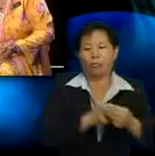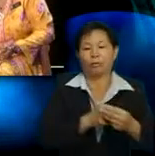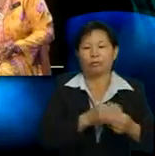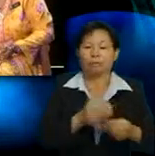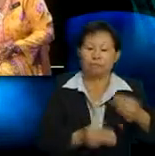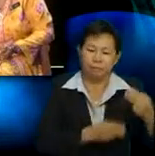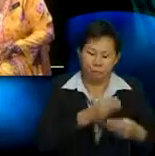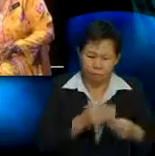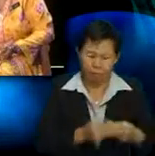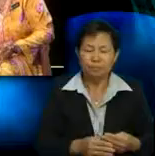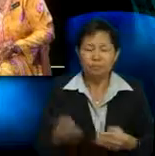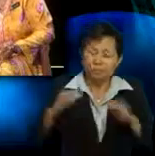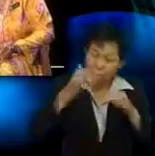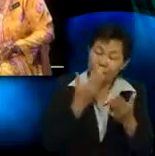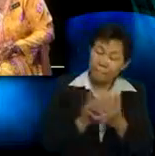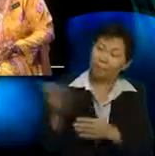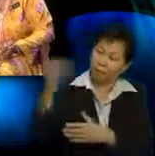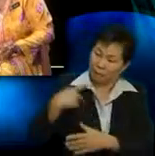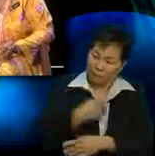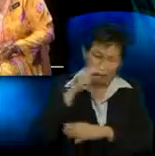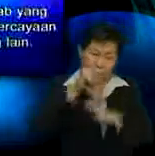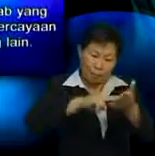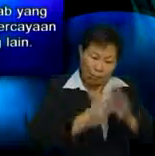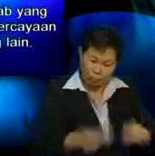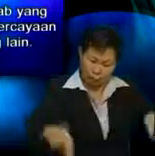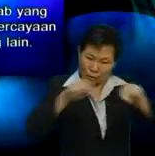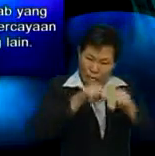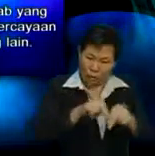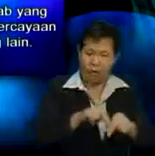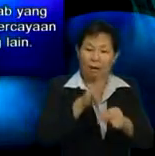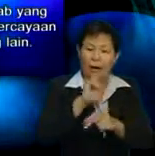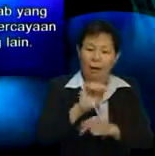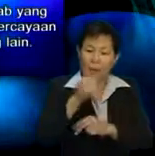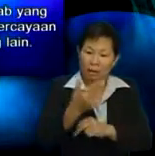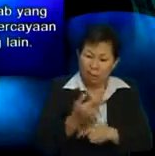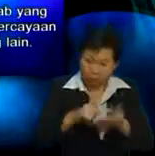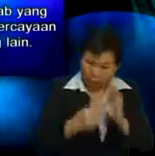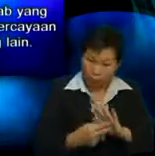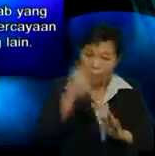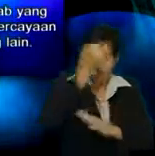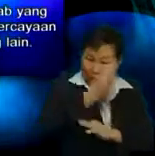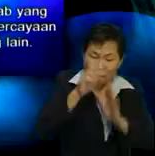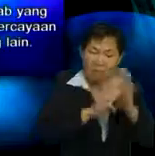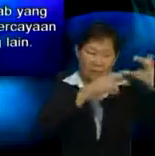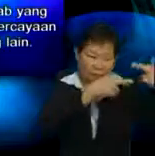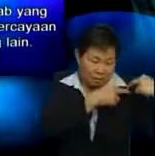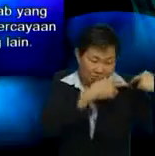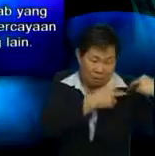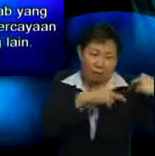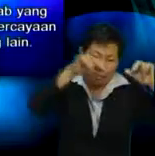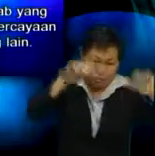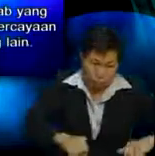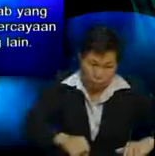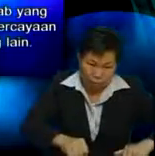Baiklah, mari kita lihat dahulu maksud nilai ini. Amanah bermaksud sikap bertanggungjawab yang